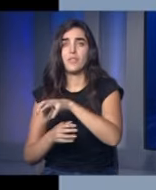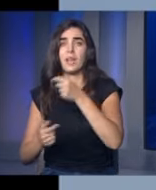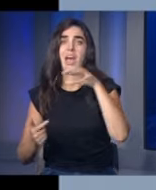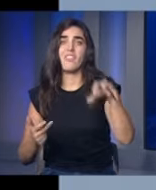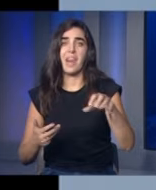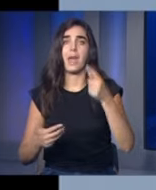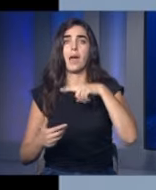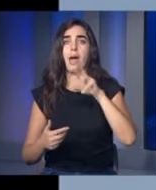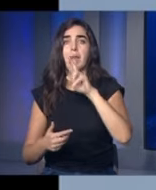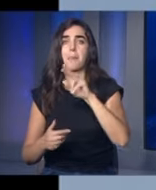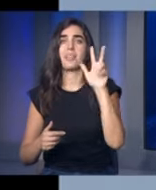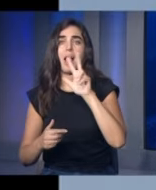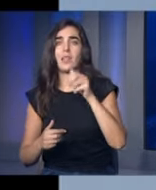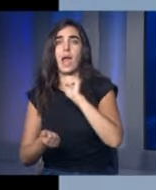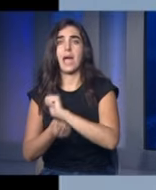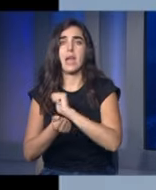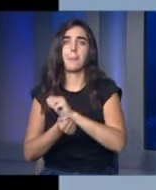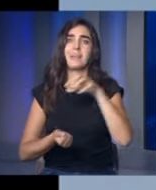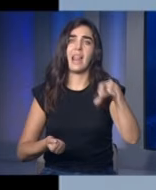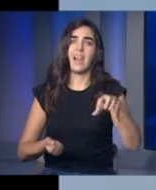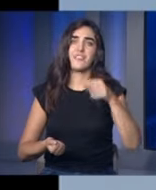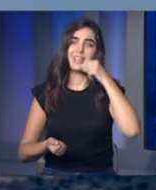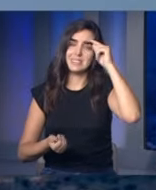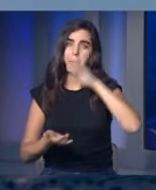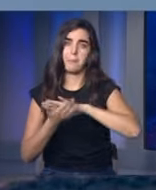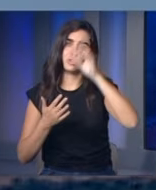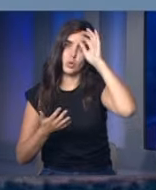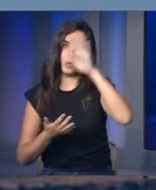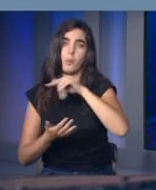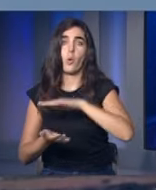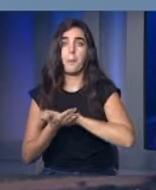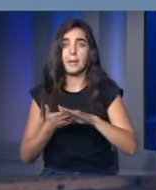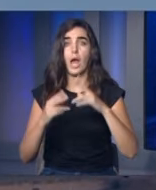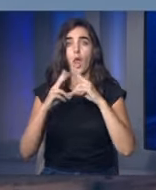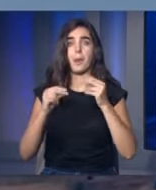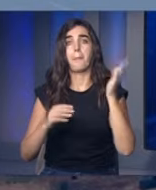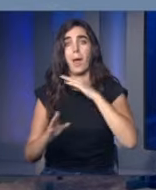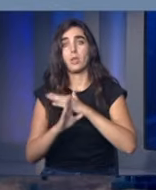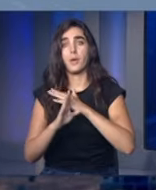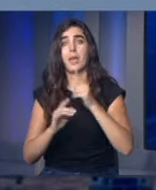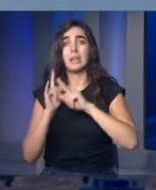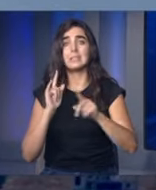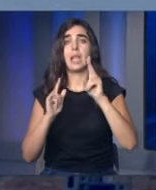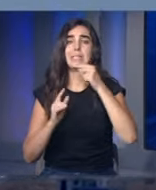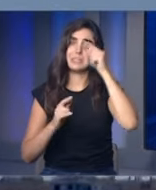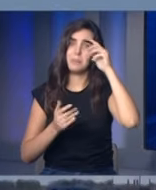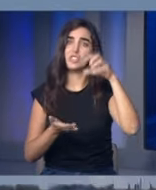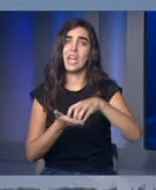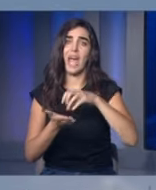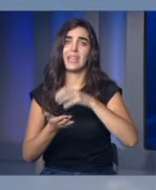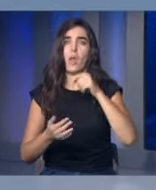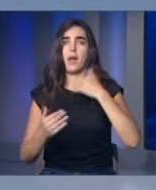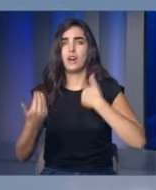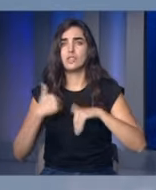الشمالي، كفركلا، رب 30، الخيام، طير حرفة، والبقاع اللبناني. وبعد ظهر اليوم غار على منزل في شحين وإصابات